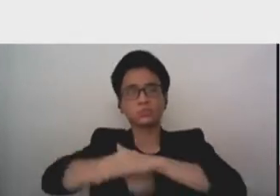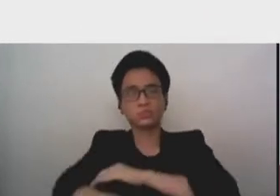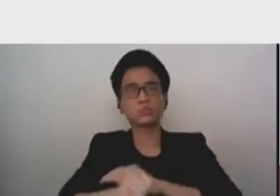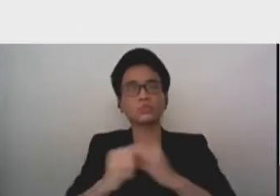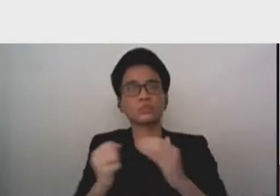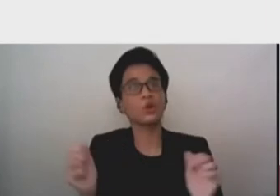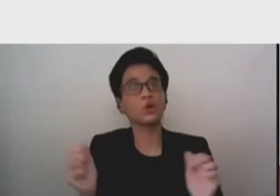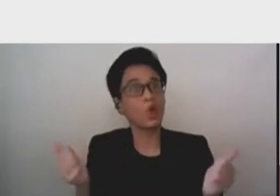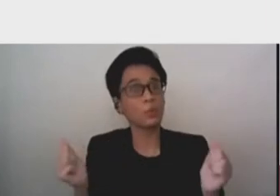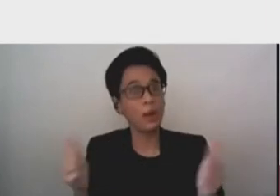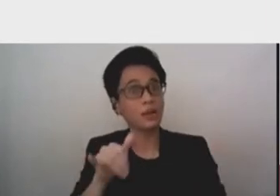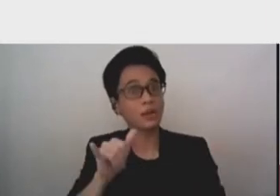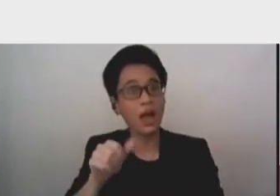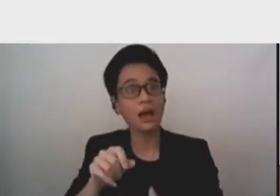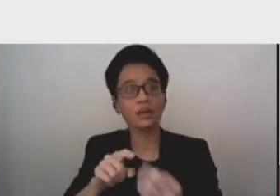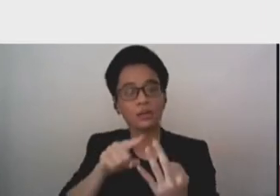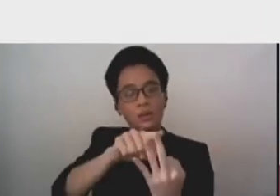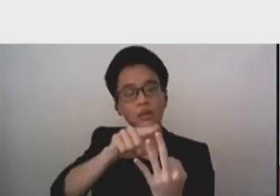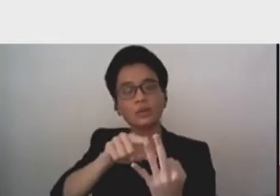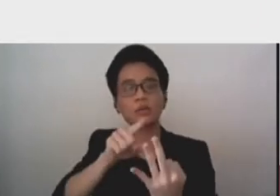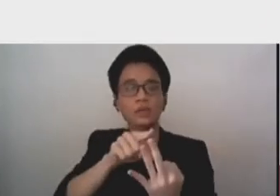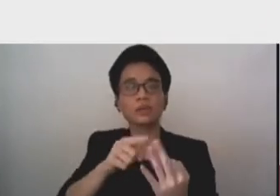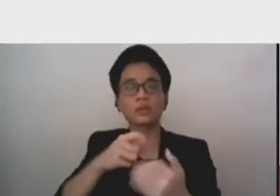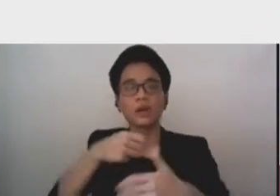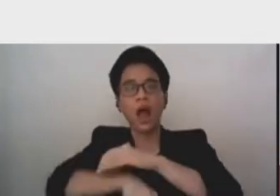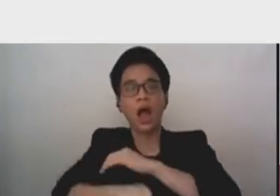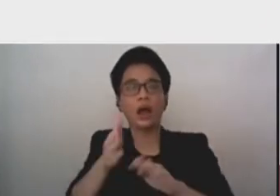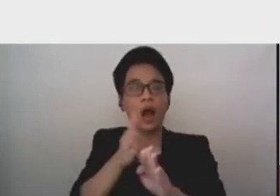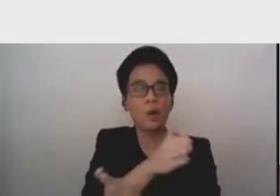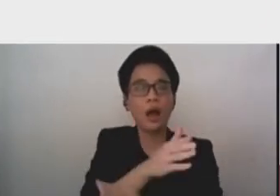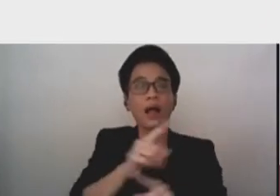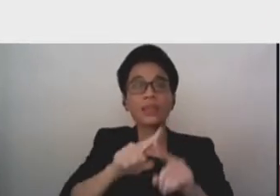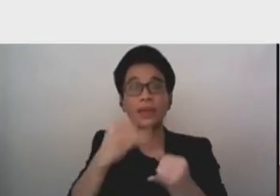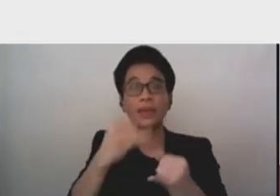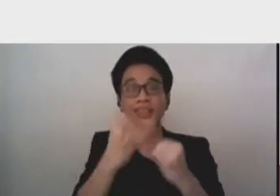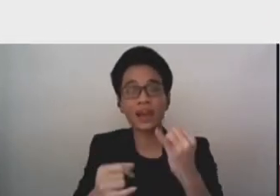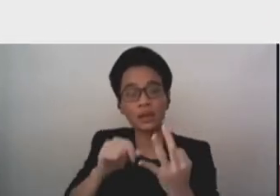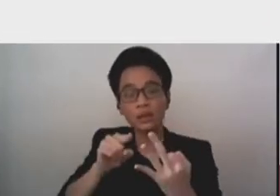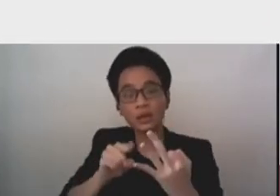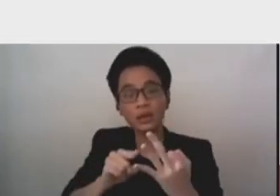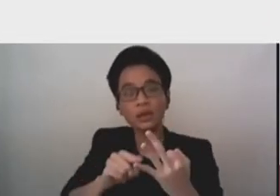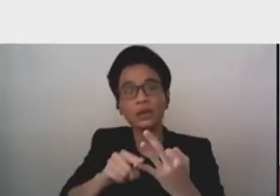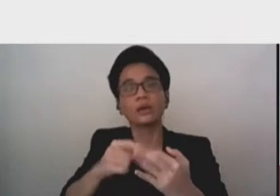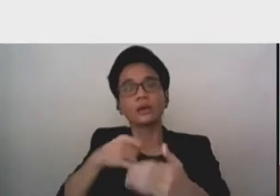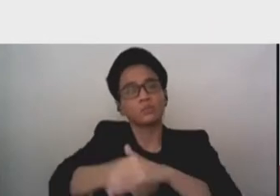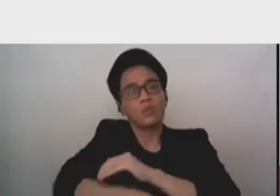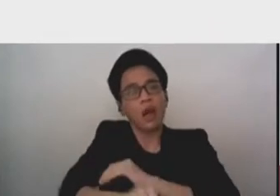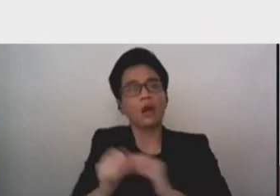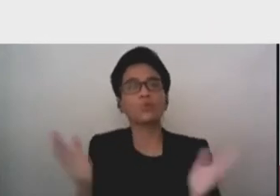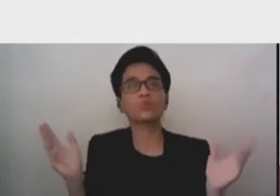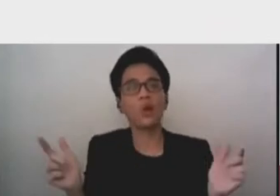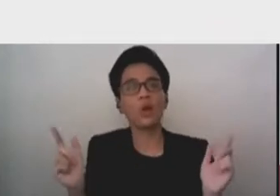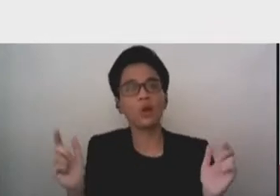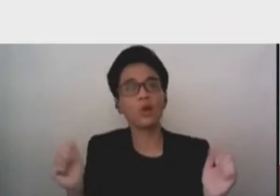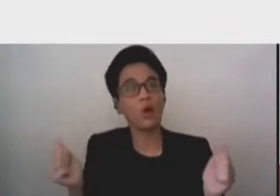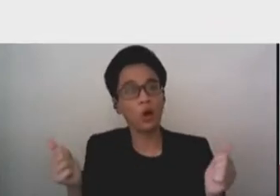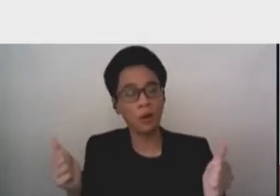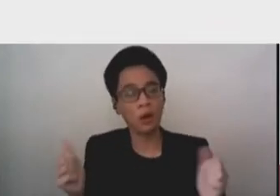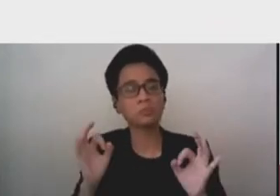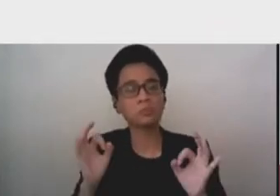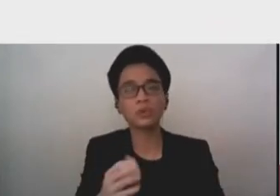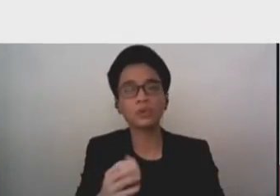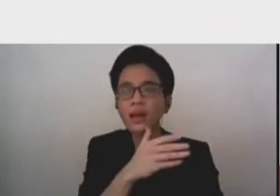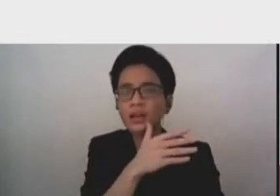itu ya. Yang mungkin saya tangkap gitu. Nah, ini kan tadi dari umur kan saya tangkap anaknya Bu Santi 5